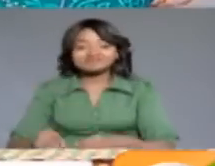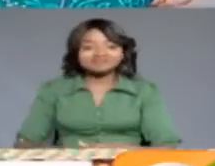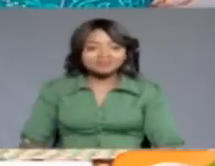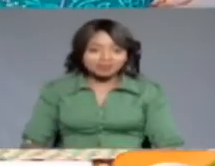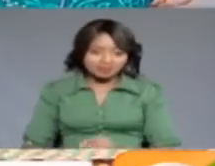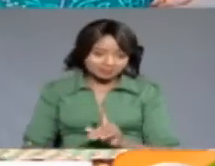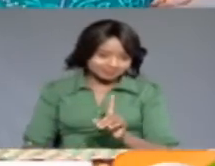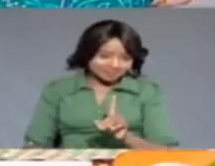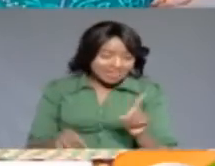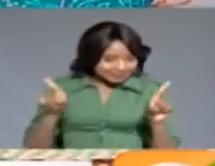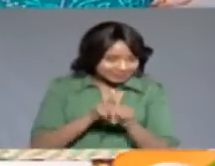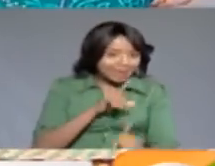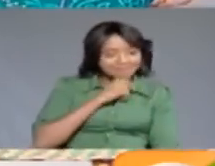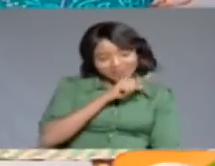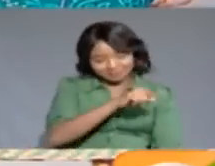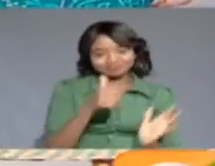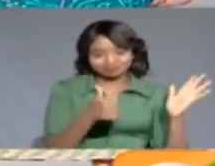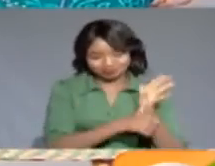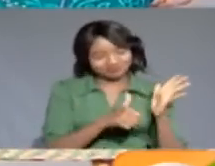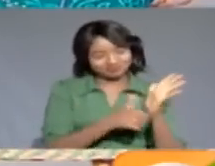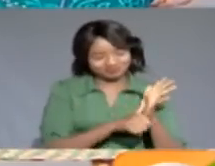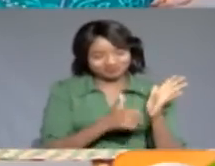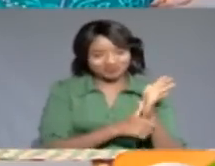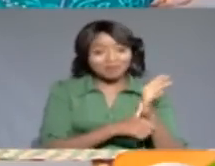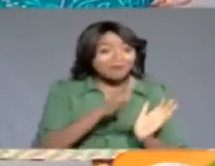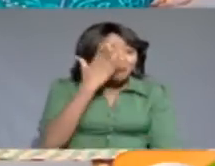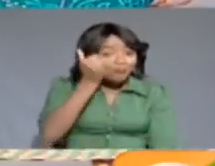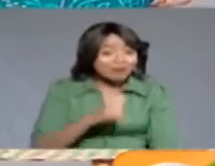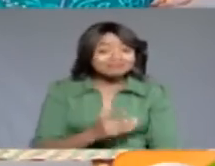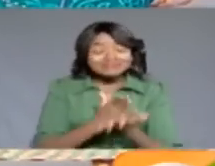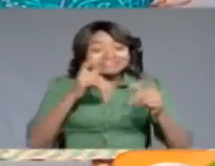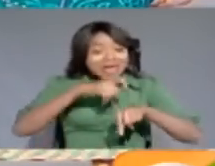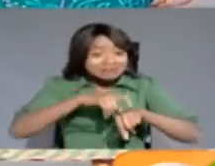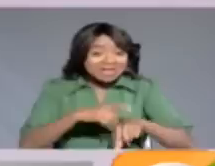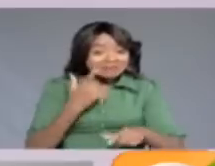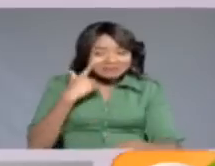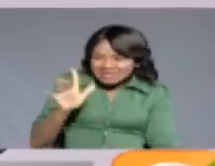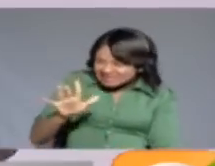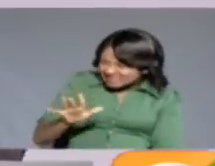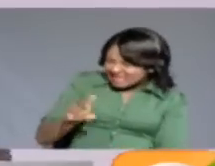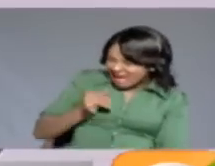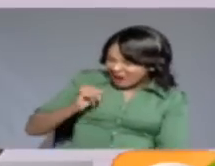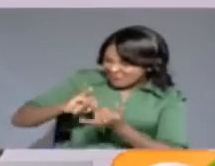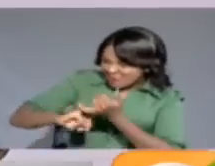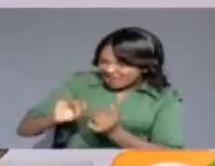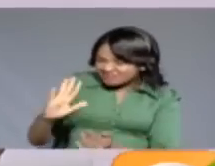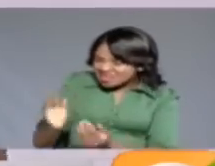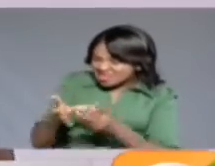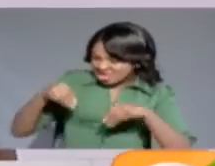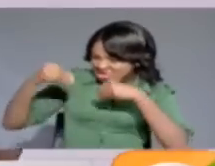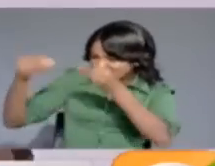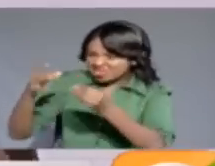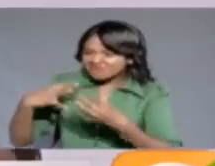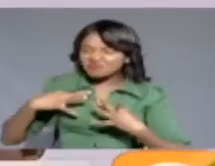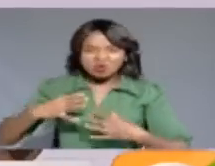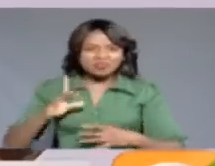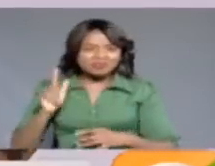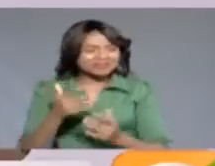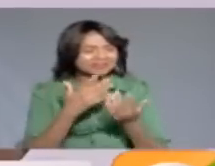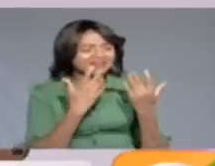Lakini Bi Msafwari pia wanaume tunalawama. Manake saa nyingine yani unaona mwanamke kumnunulia nguo mpaka mwanamke